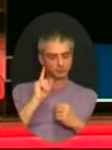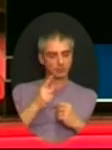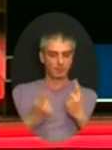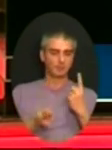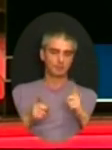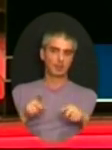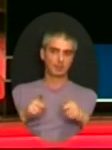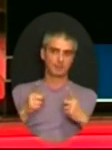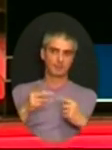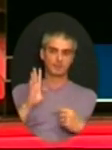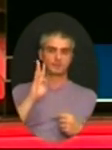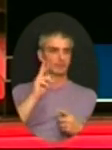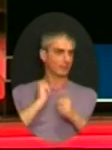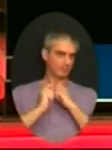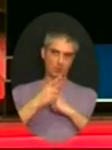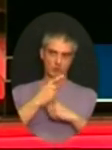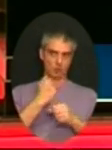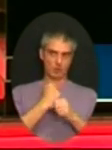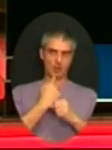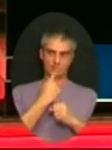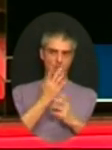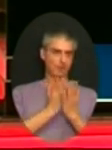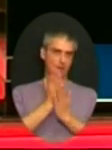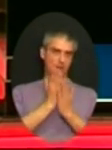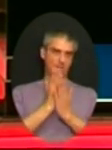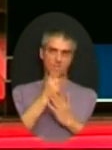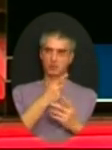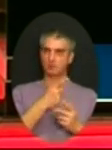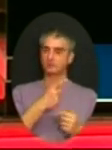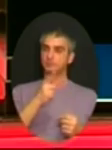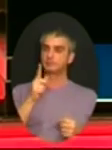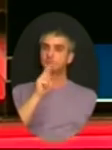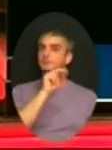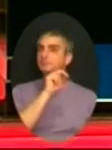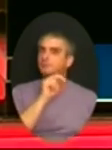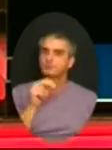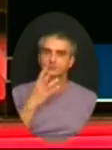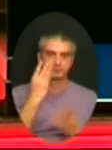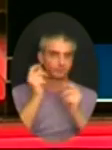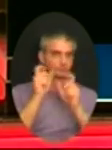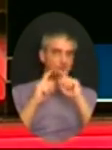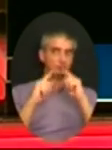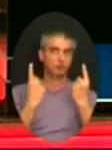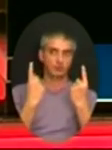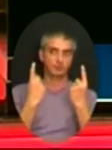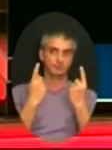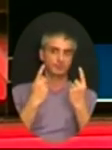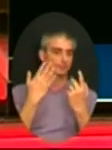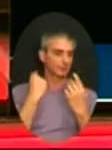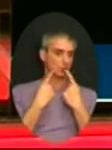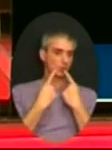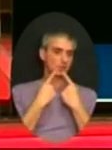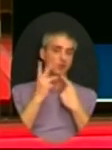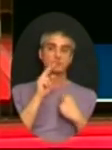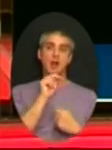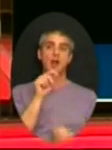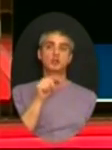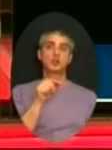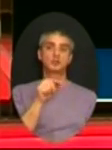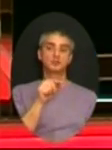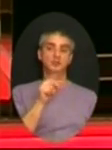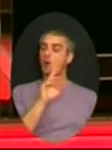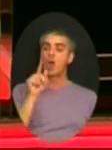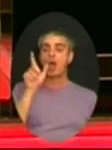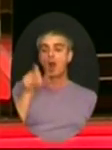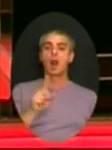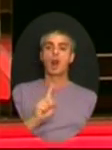מדי פעם, אגב, ברקו מציפה אותה באופן קבוע. מרגיז אותי. זה נושא שהרבה אחרים שנמצאים... אגב, היו דיונים על הנושא הזה של... אבל